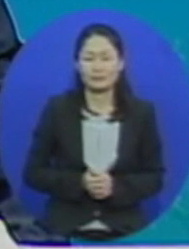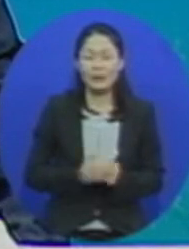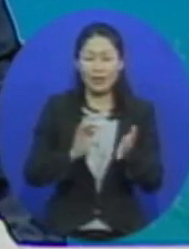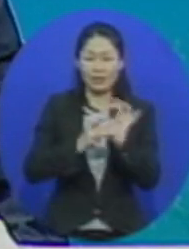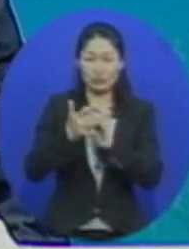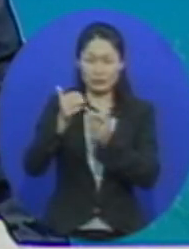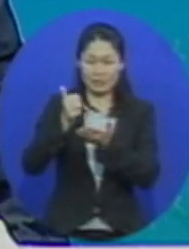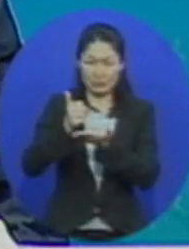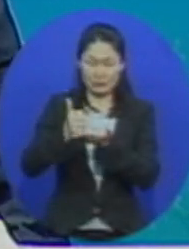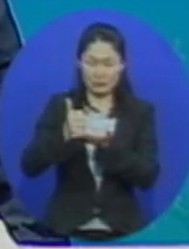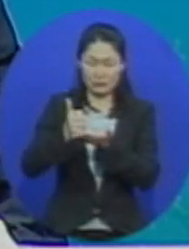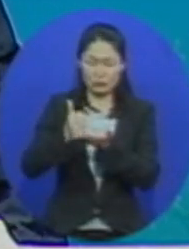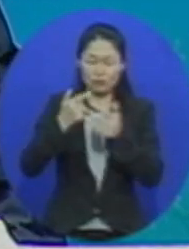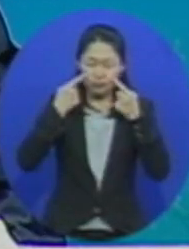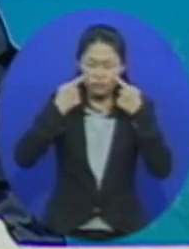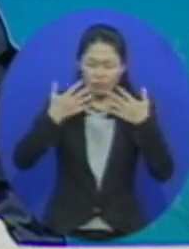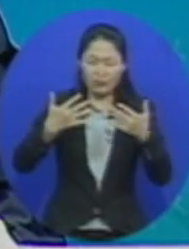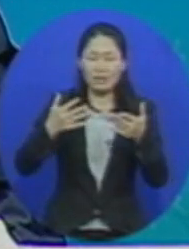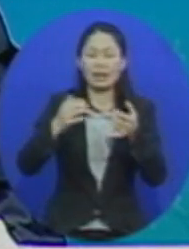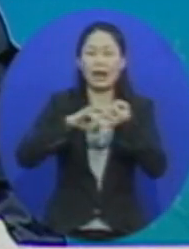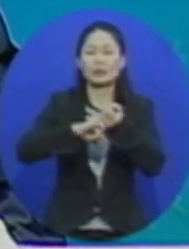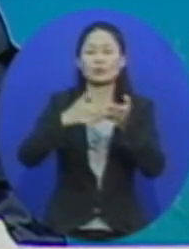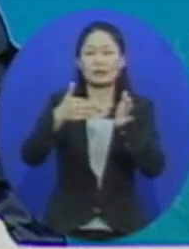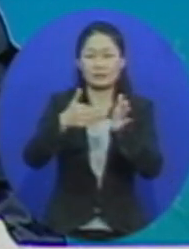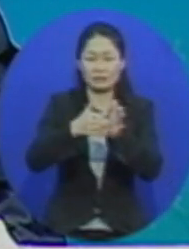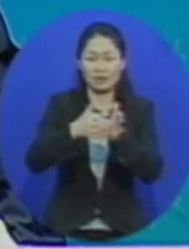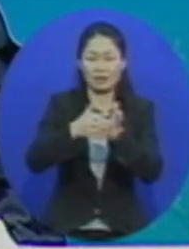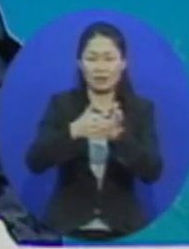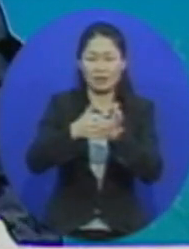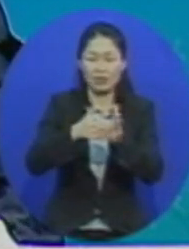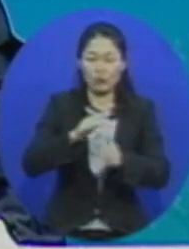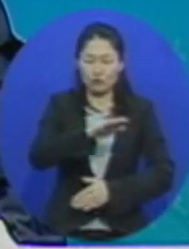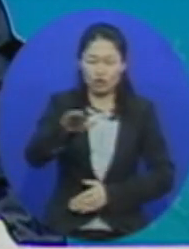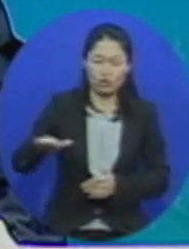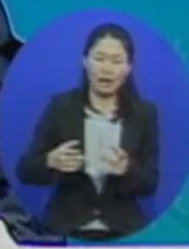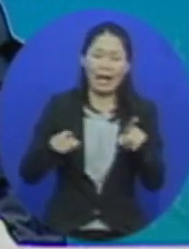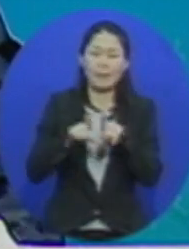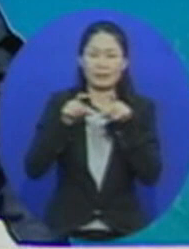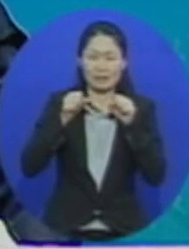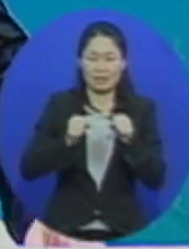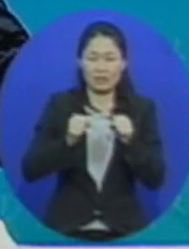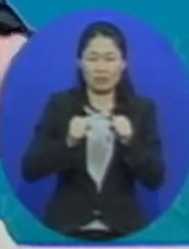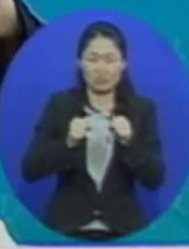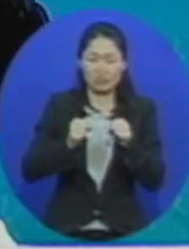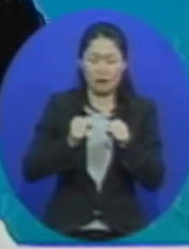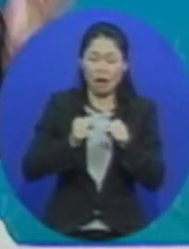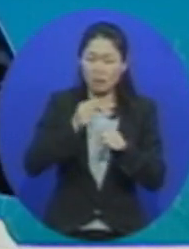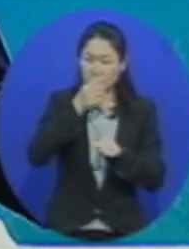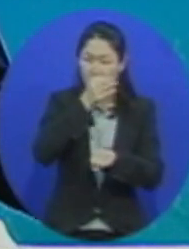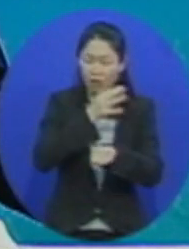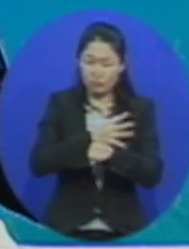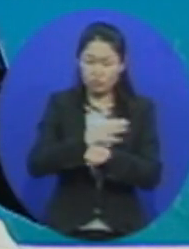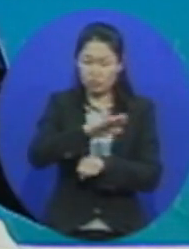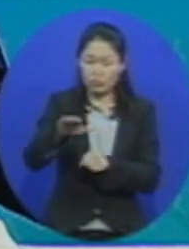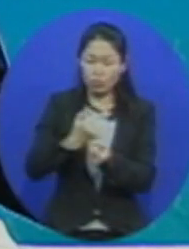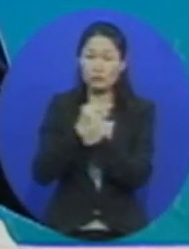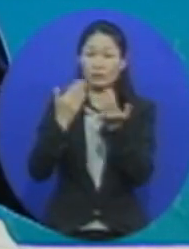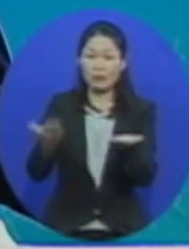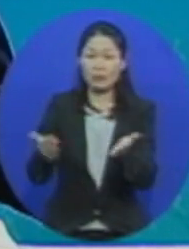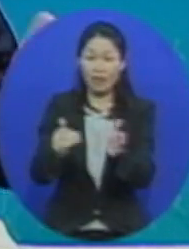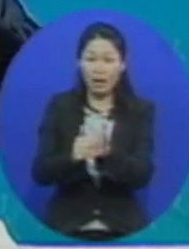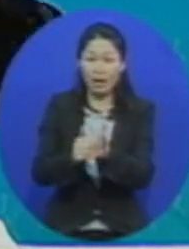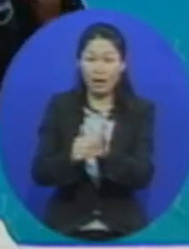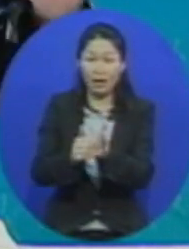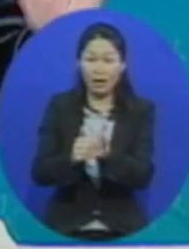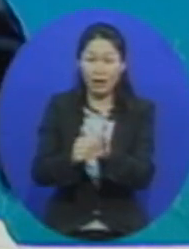예수님께서는 분명히 학 쏘카 셨어요 우리와 함께 하시겠다고 단순히 우리를 용서하시고 겠다